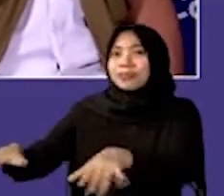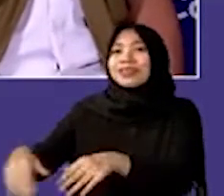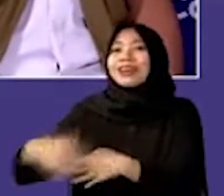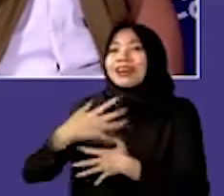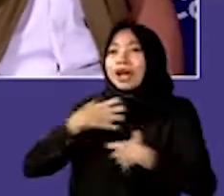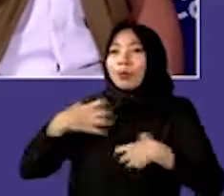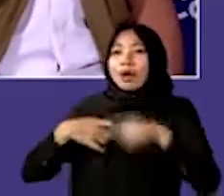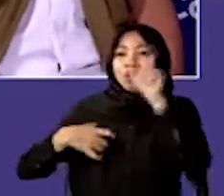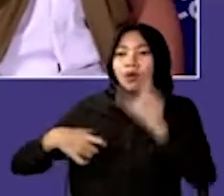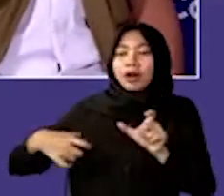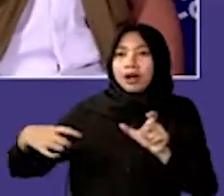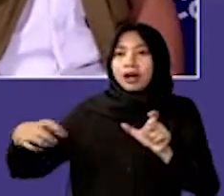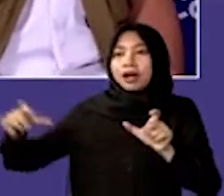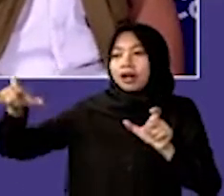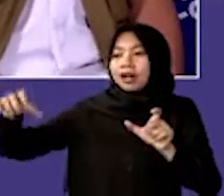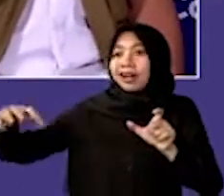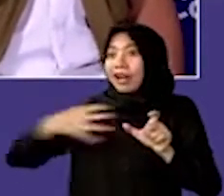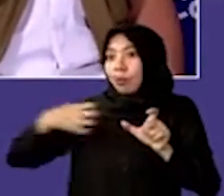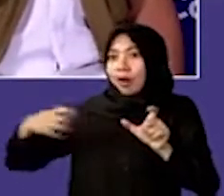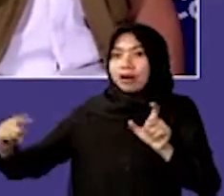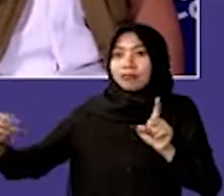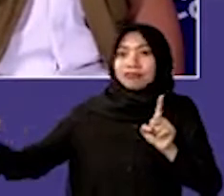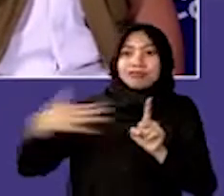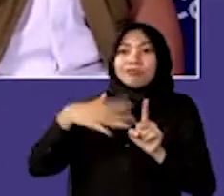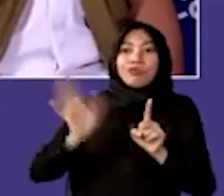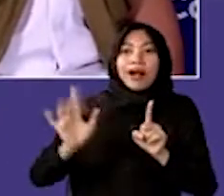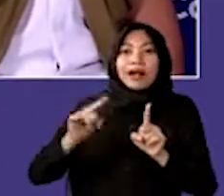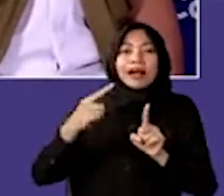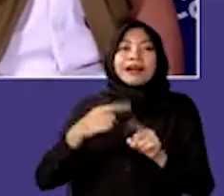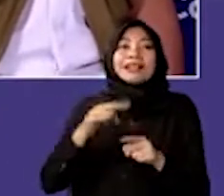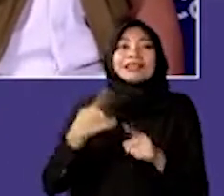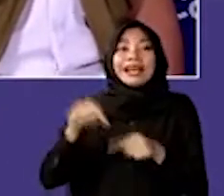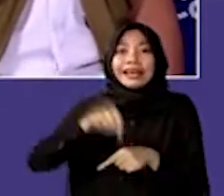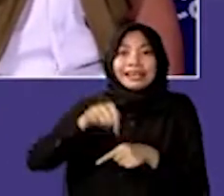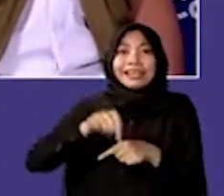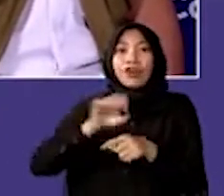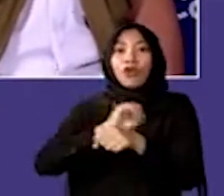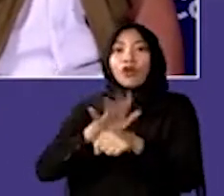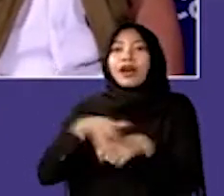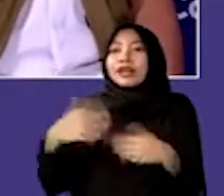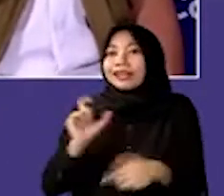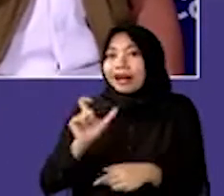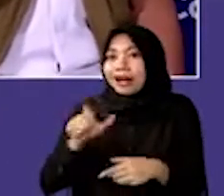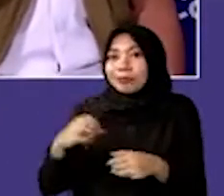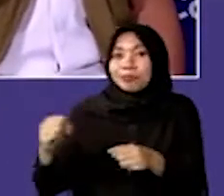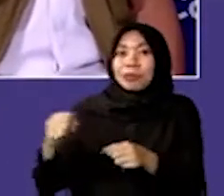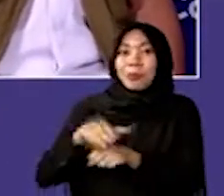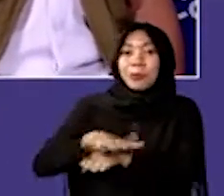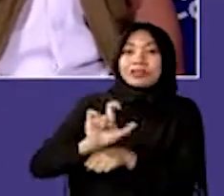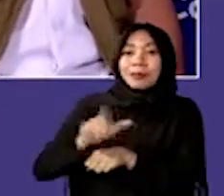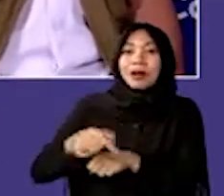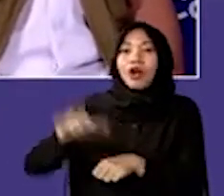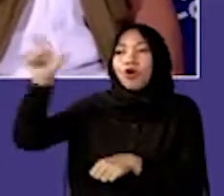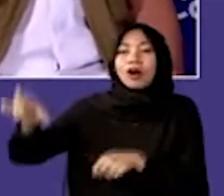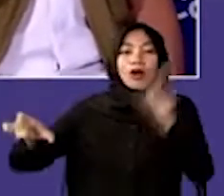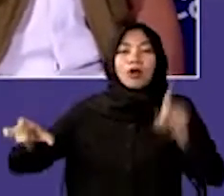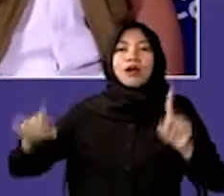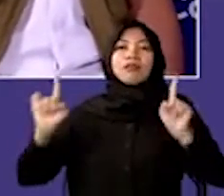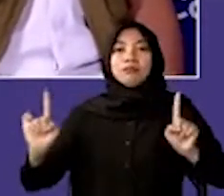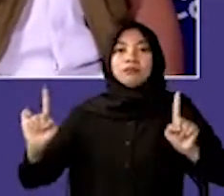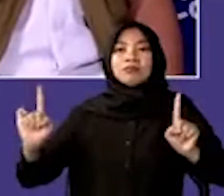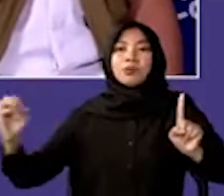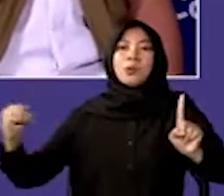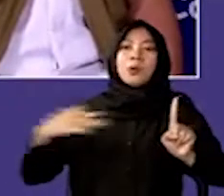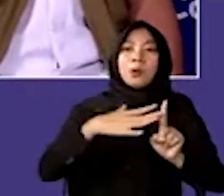jaraknya sangat dekat dengan Kitalah yang bisa menulari kita bukan orang yang jauh sehingga keluarga kita terdekat teman